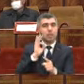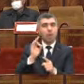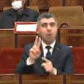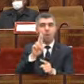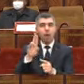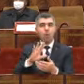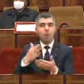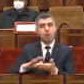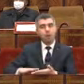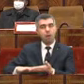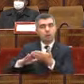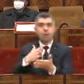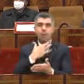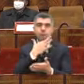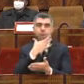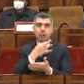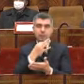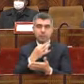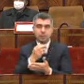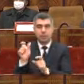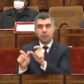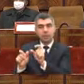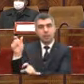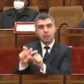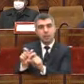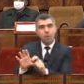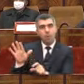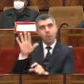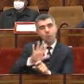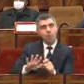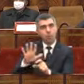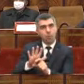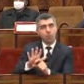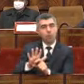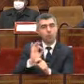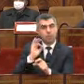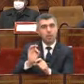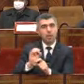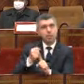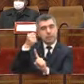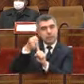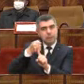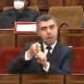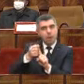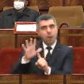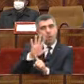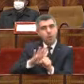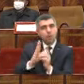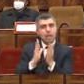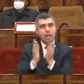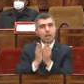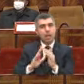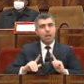تجسيدا للغاية الفائقة التي ما فتئنا نوليها لإصلاح منظومة التربية والتكوين والبحث